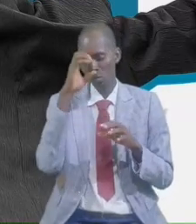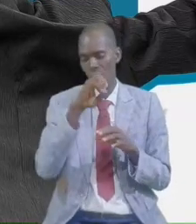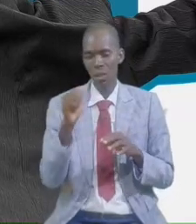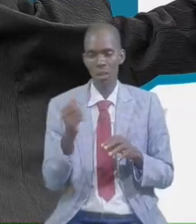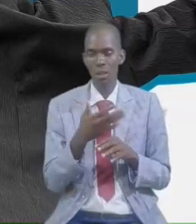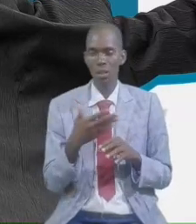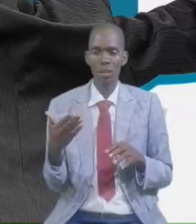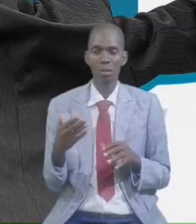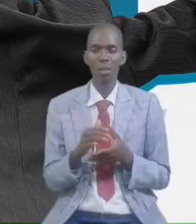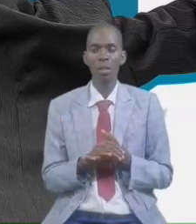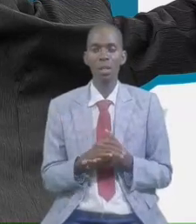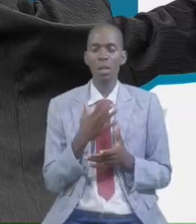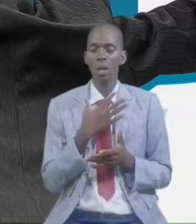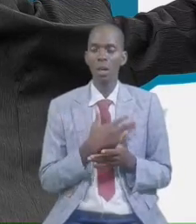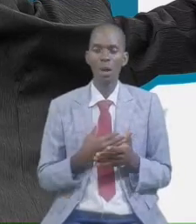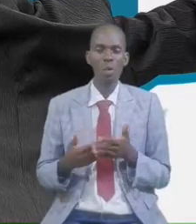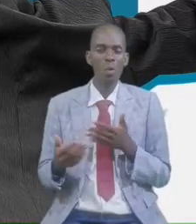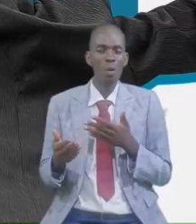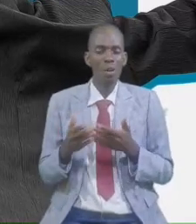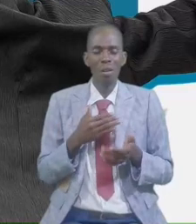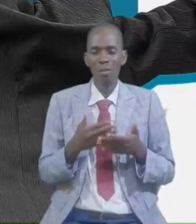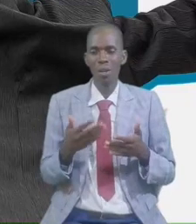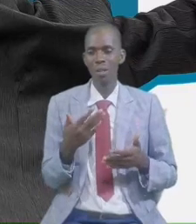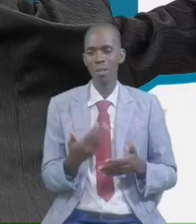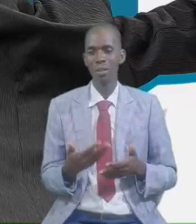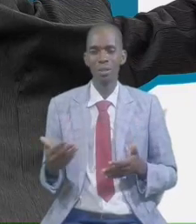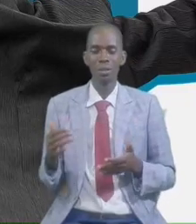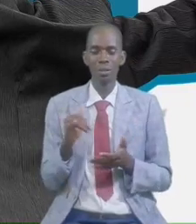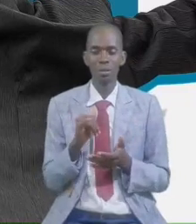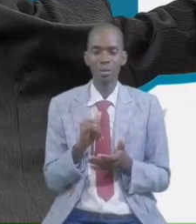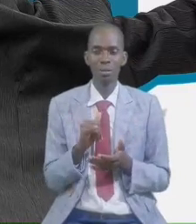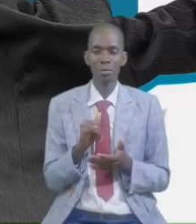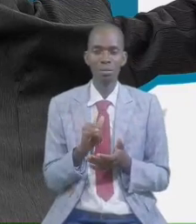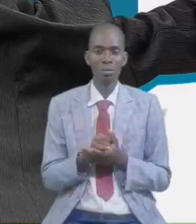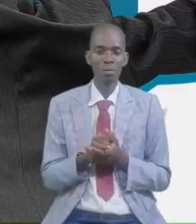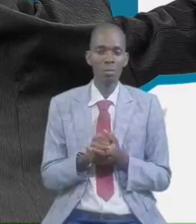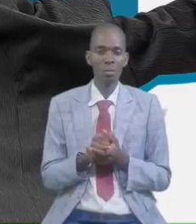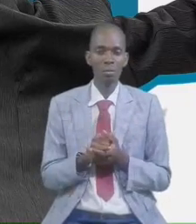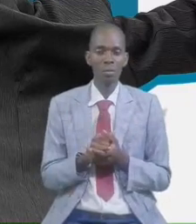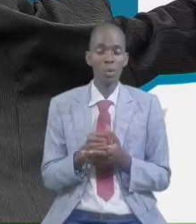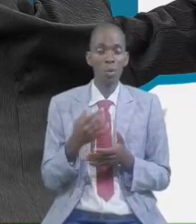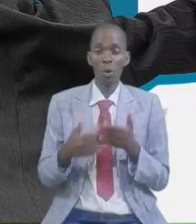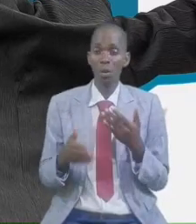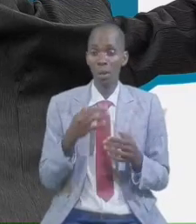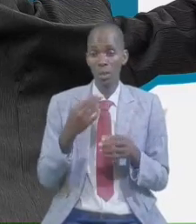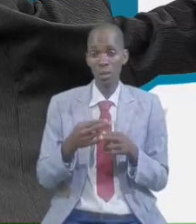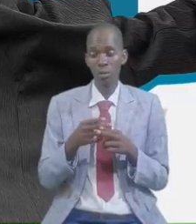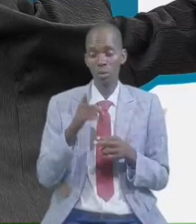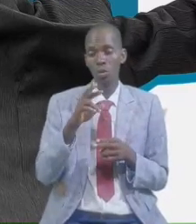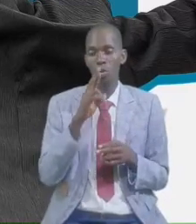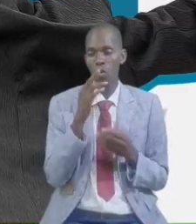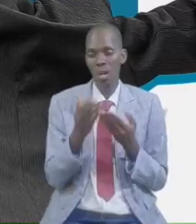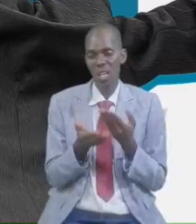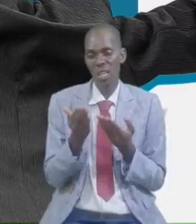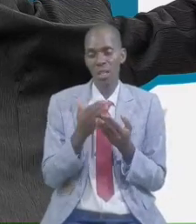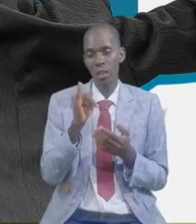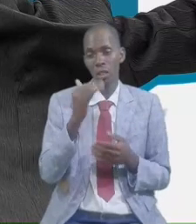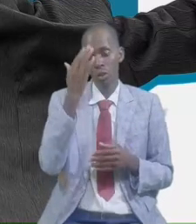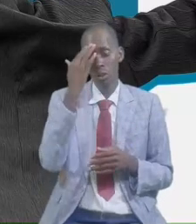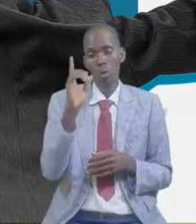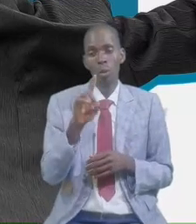Donnons-leur les fiches des décisions. Et ceux qui ne savent pas écrire, aidons-les, s'il vous plaît. Et vous qui avez levé la